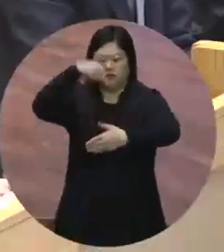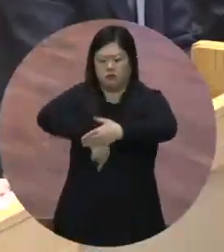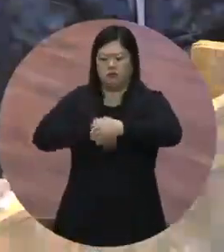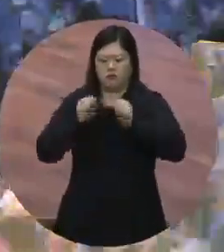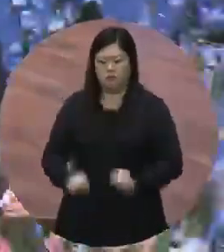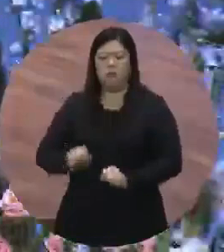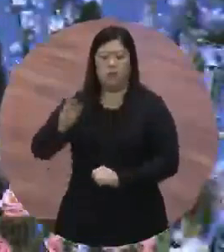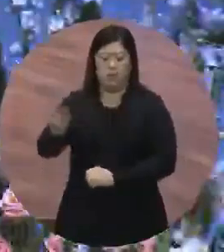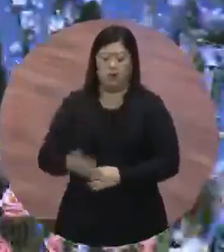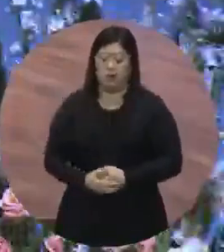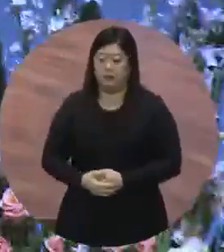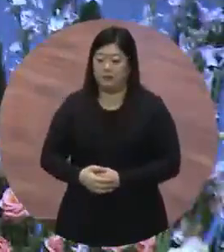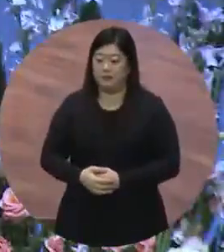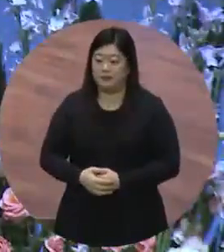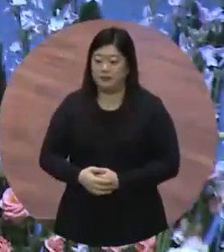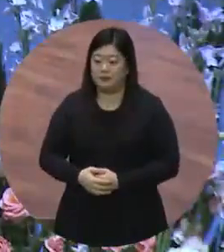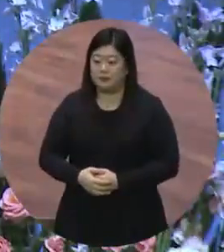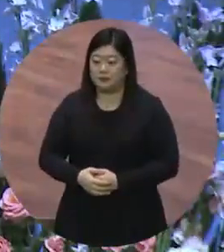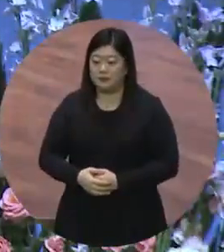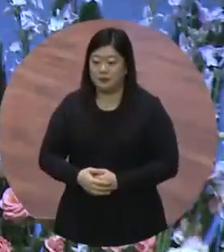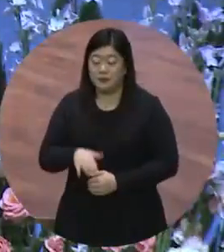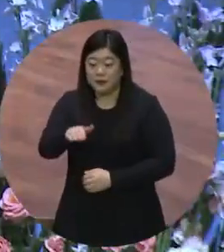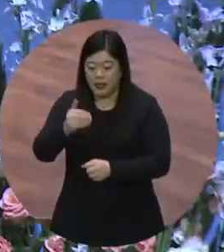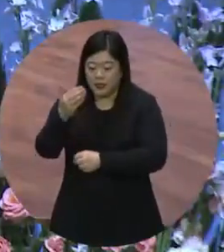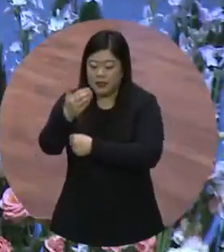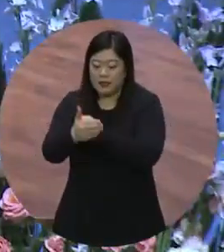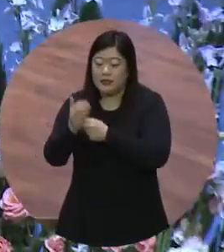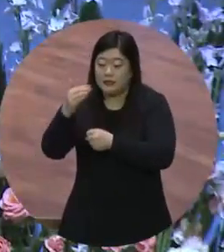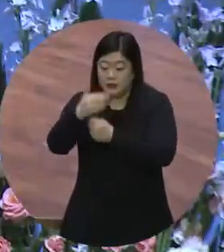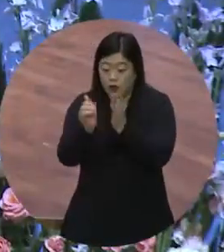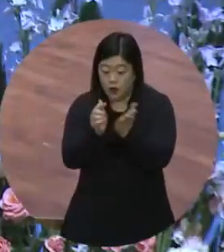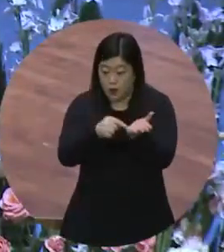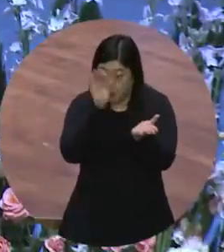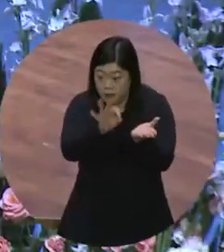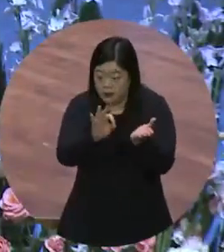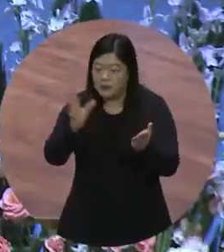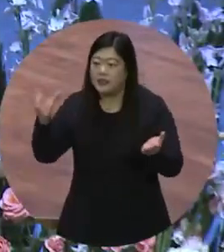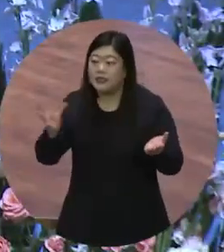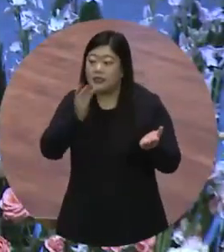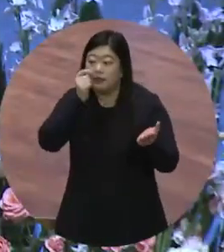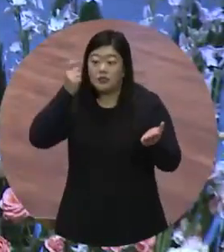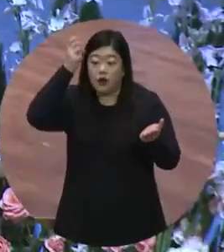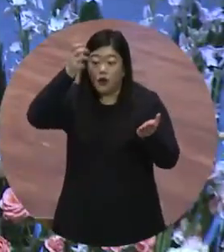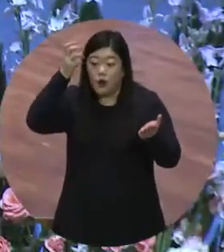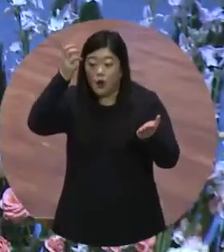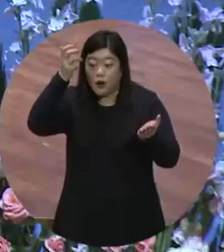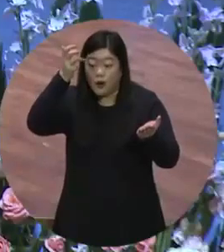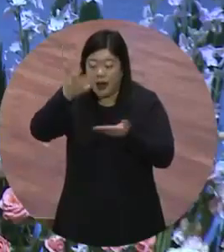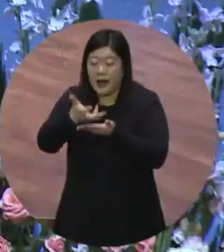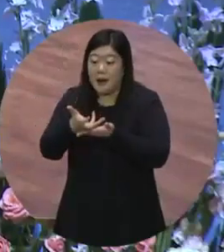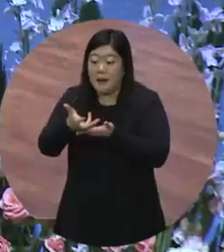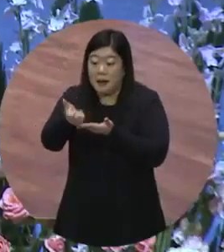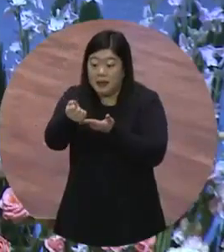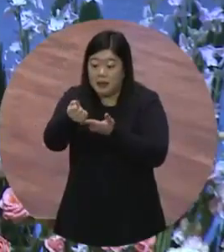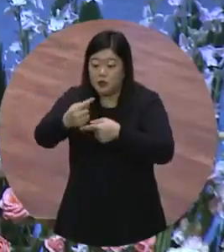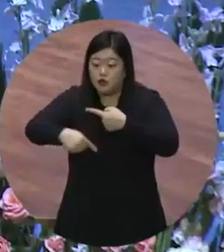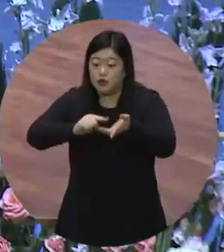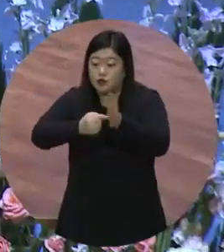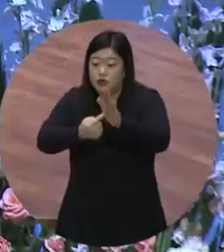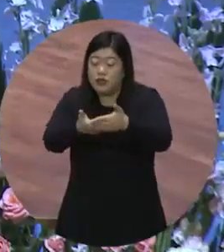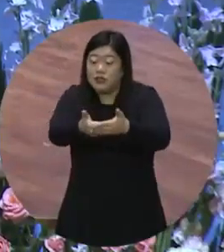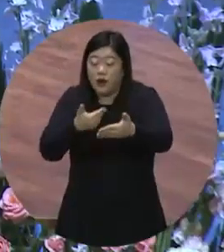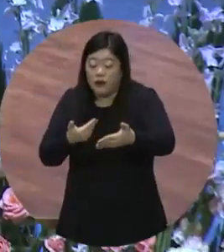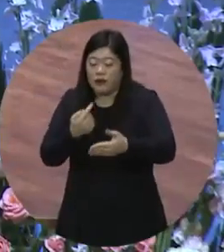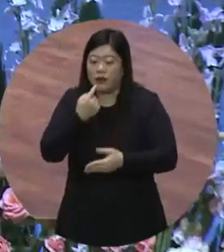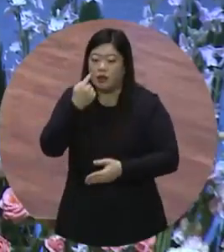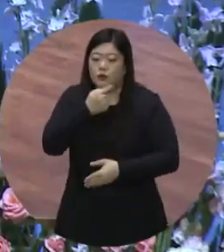말이죠. 자, 오늘 본문에 예수님이 성령 받아라 라고 하시기 전에 보면 제자들에게 뭐라고 했어요? 숨을 내쉬면서